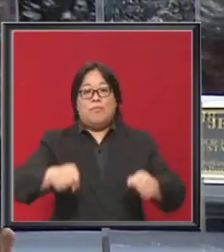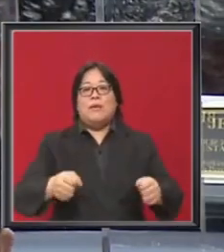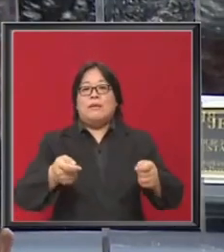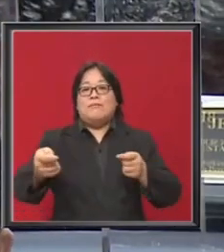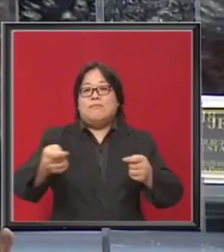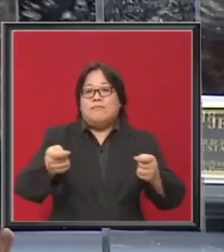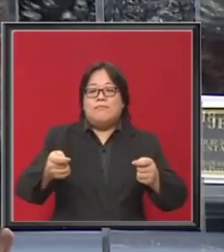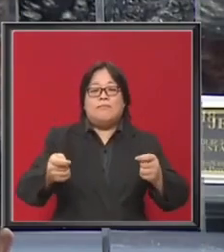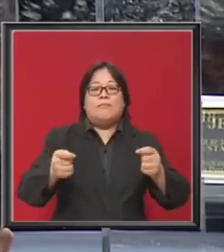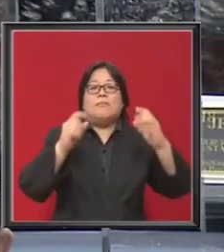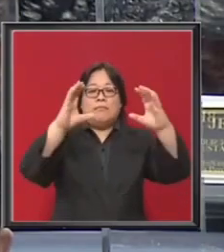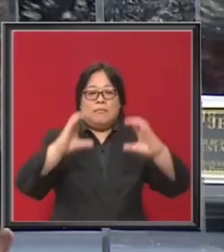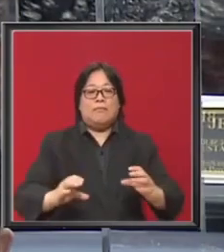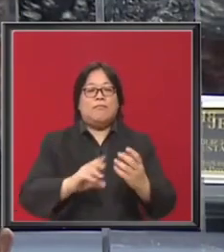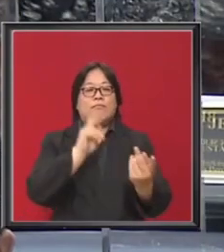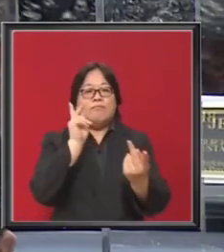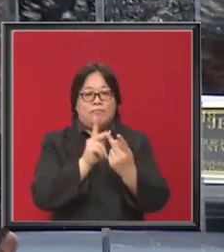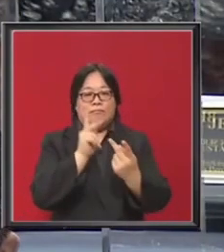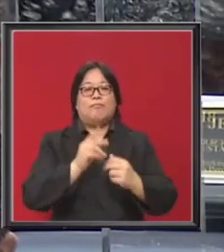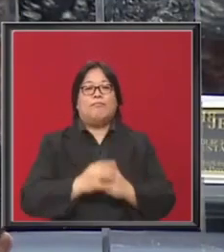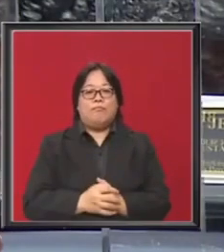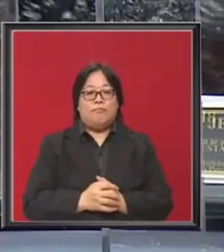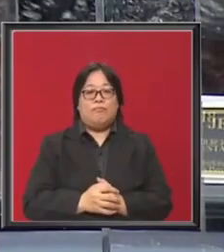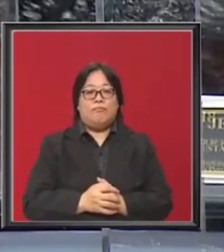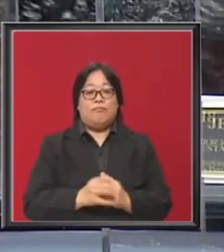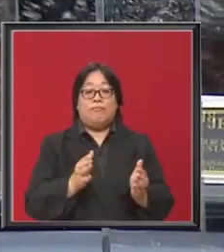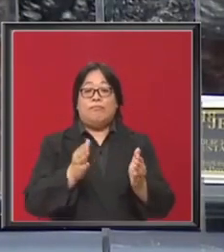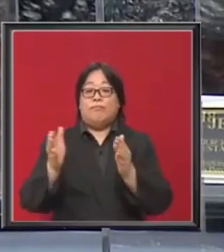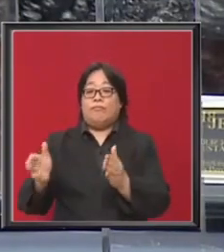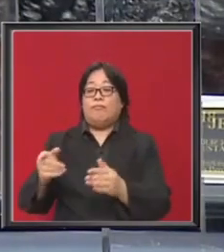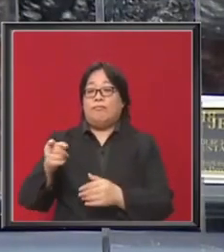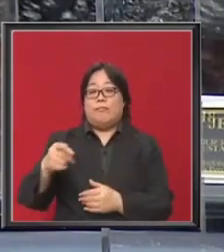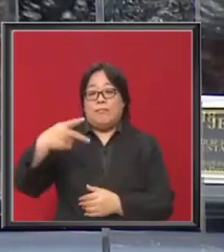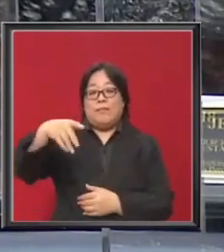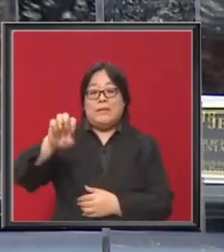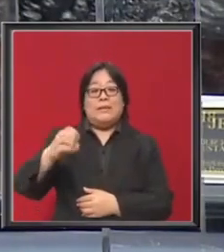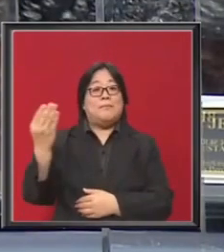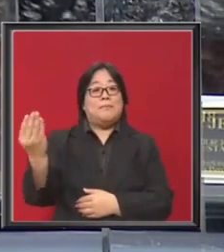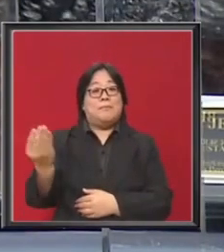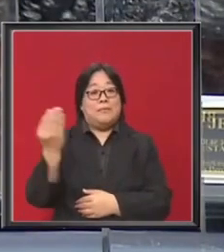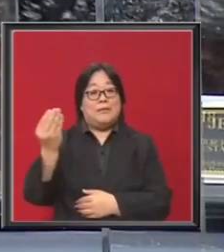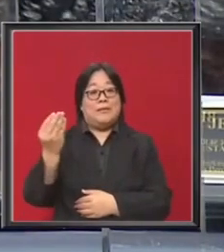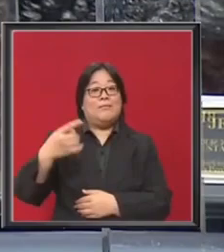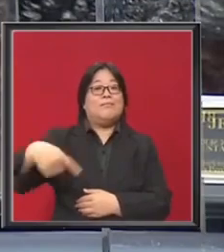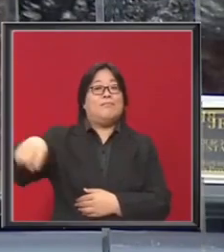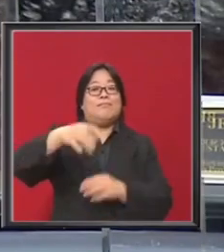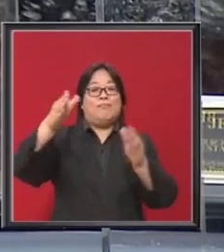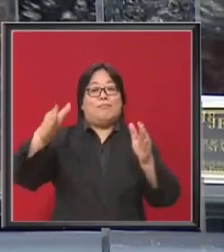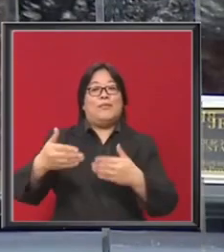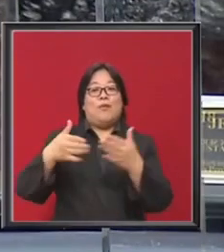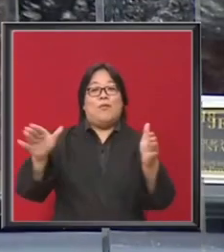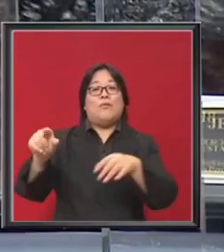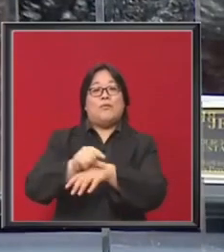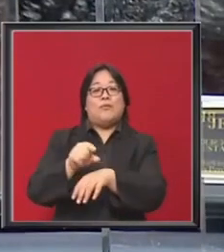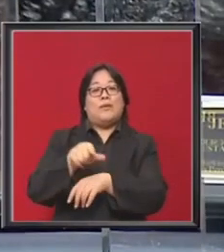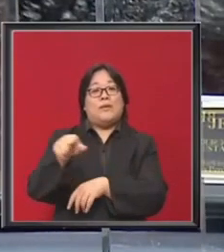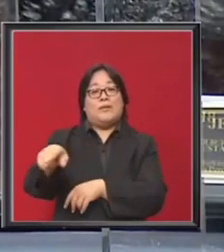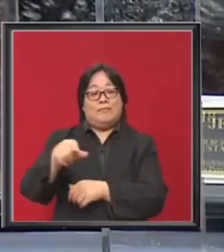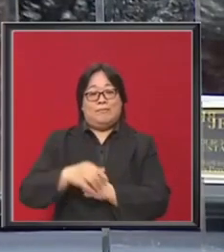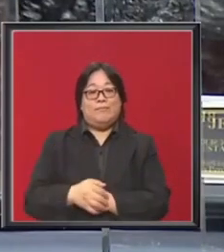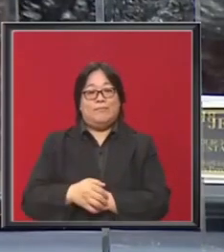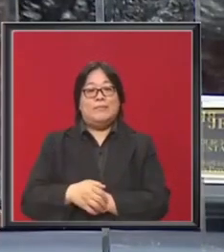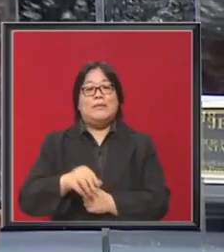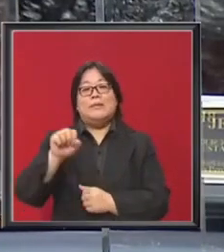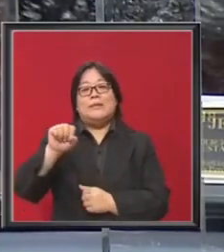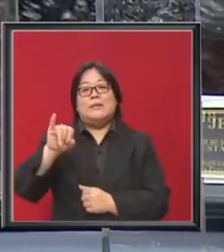dikendalikan dengan sempurna mereka lele yang dibiase yang digunakan oleh awam dia dikategorikan sebagai